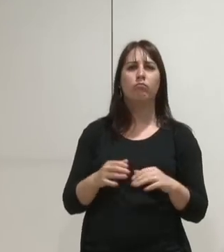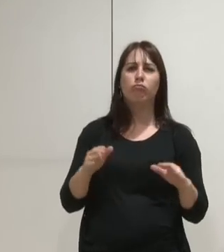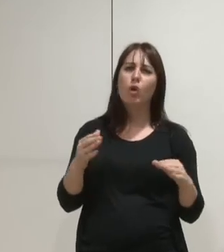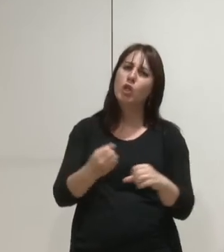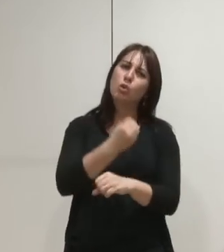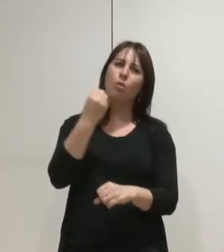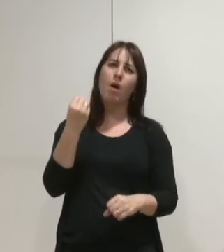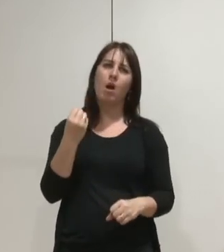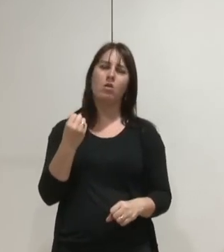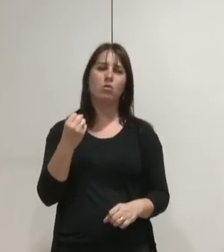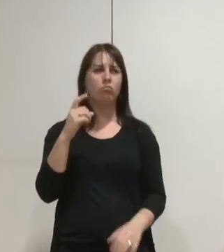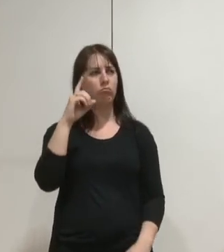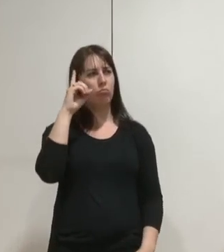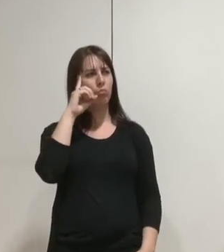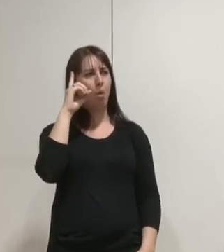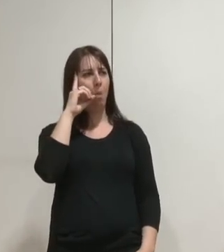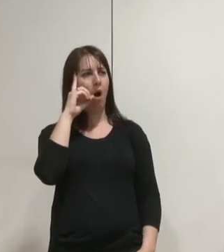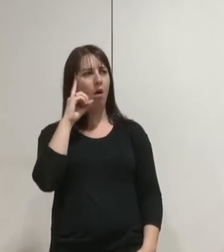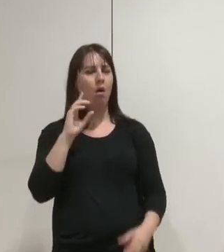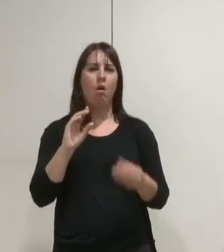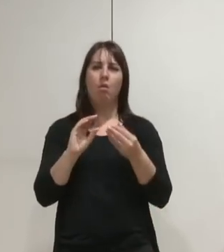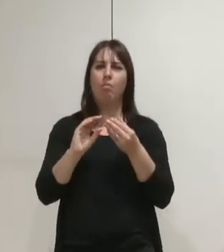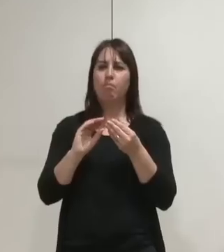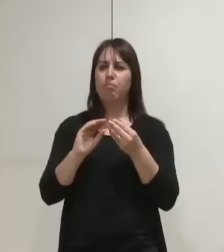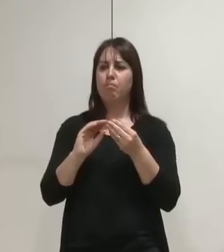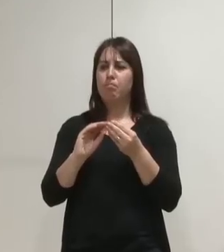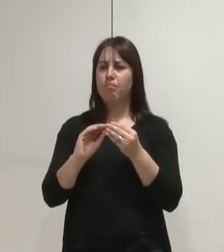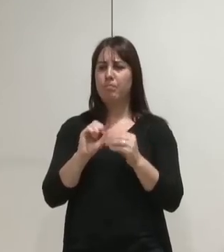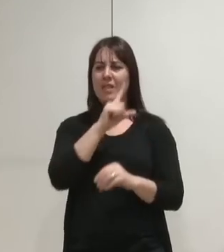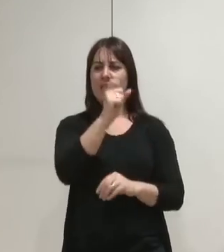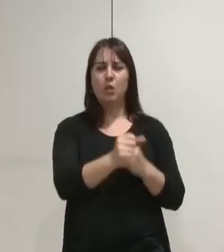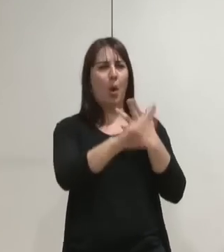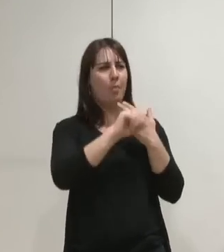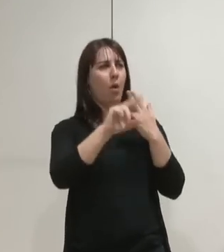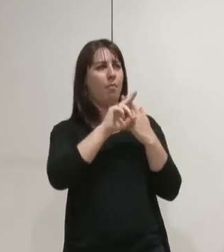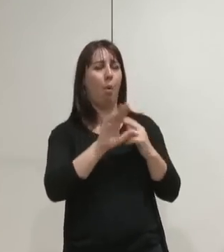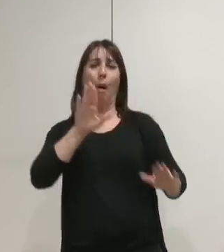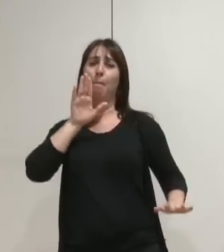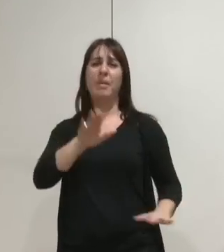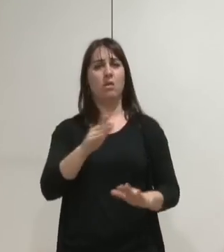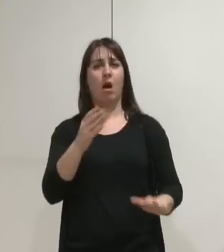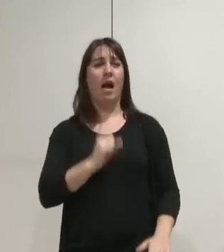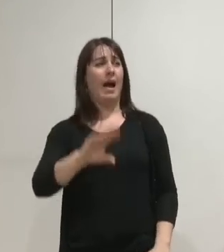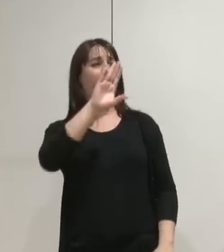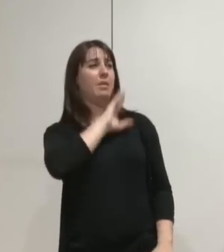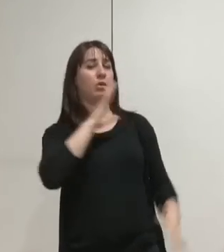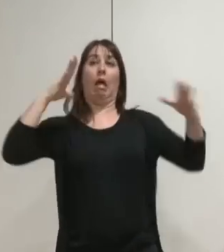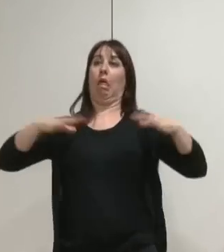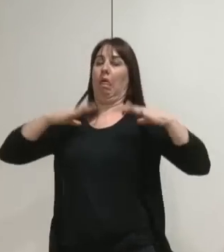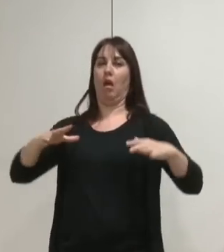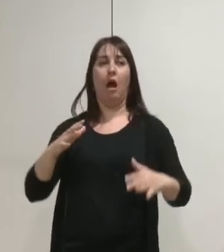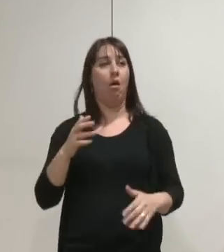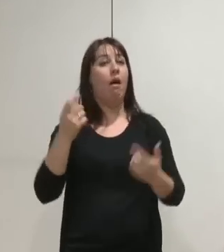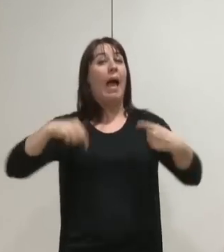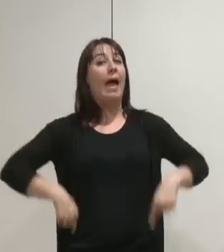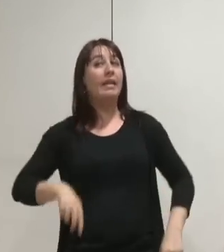parce qu'à chaque fois que vous êtes en difficulté pour répondre à une question vous inversez les responsabilités alors une fois c'est la faute de l'État une autre